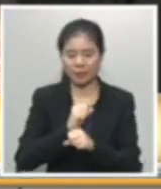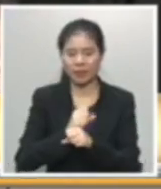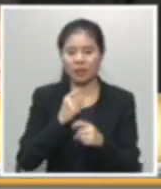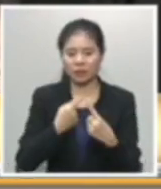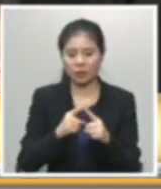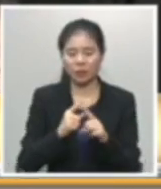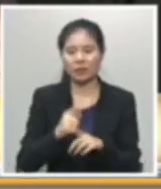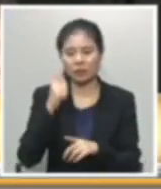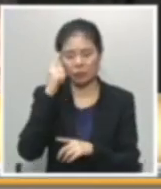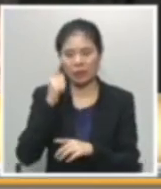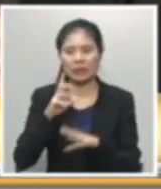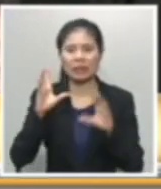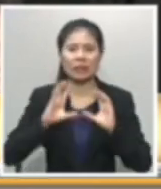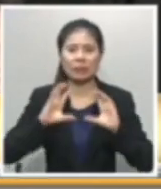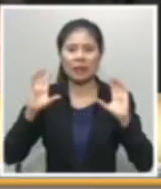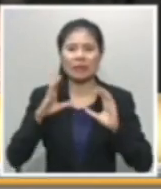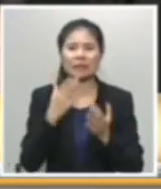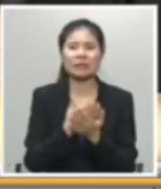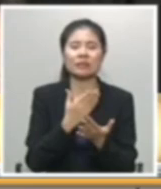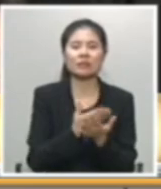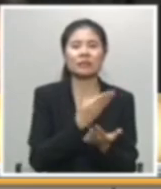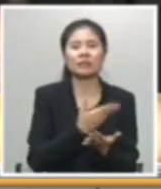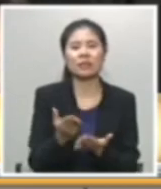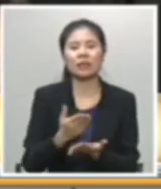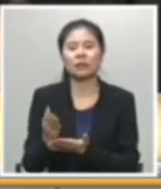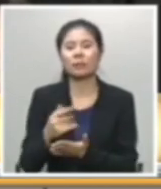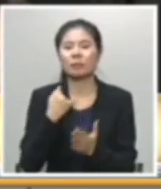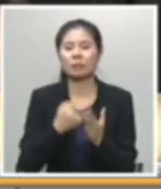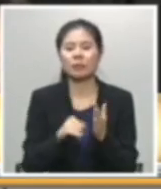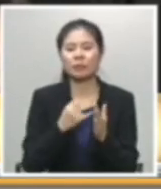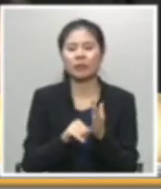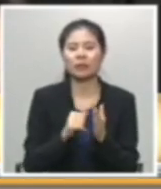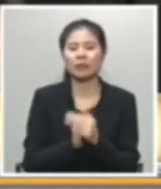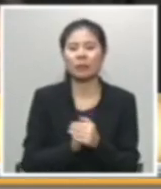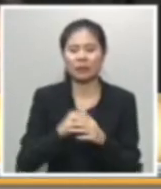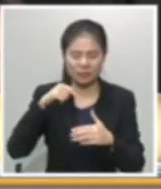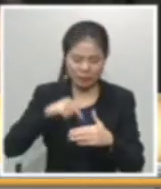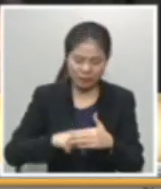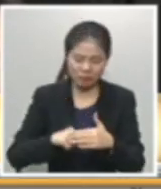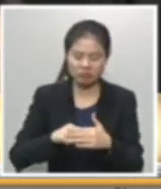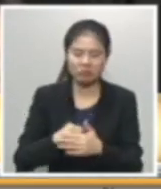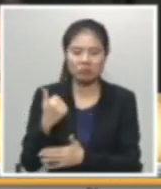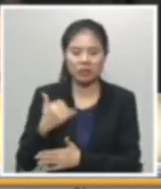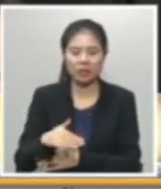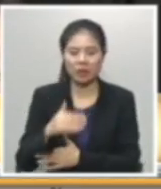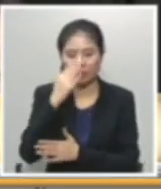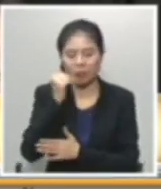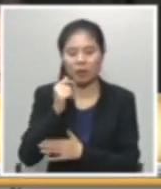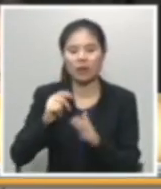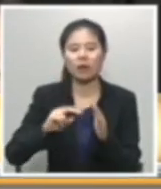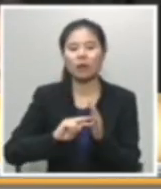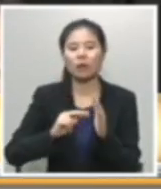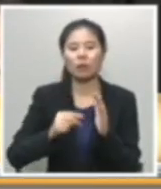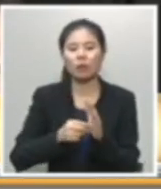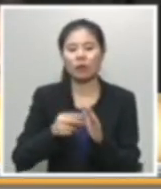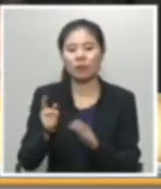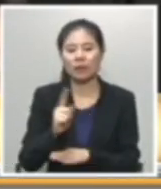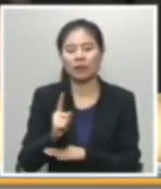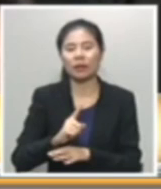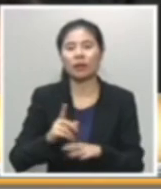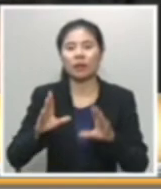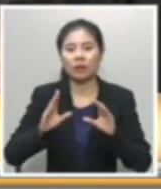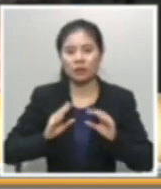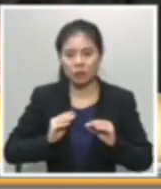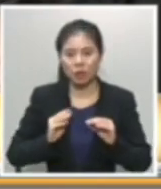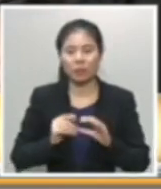บมามันไม่ถูกต้องเยอะแยะนะฮะแต่ผมไม่สามารถลึกลงไปตรงนั้นได้พอลึกลงไปตรงนั้นก็หมายความว่าผมไปยอมรับ